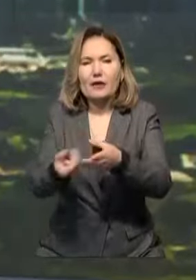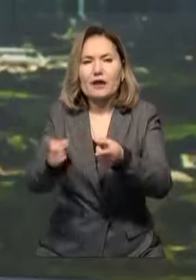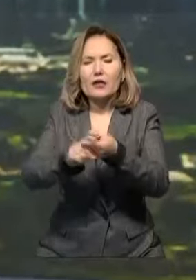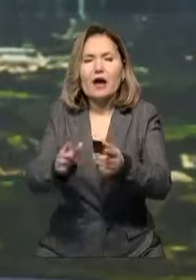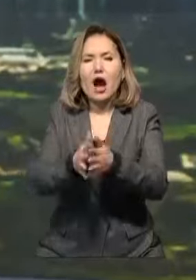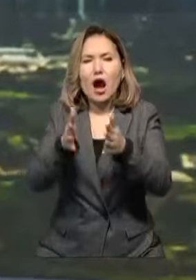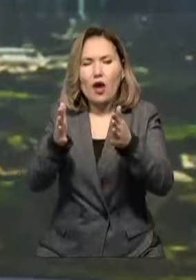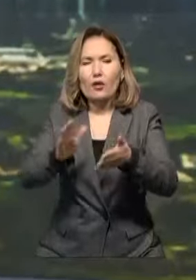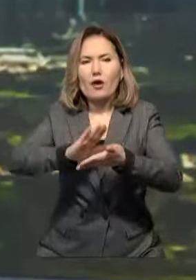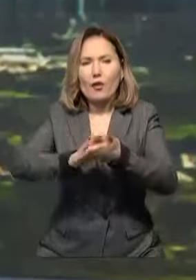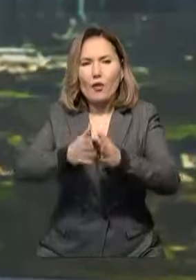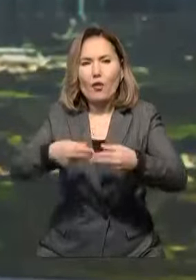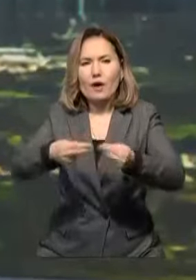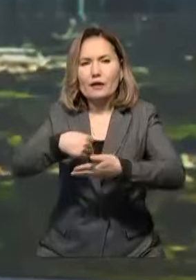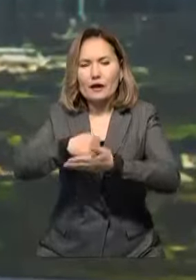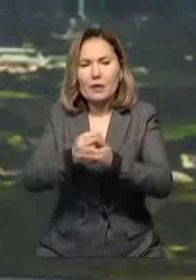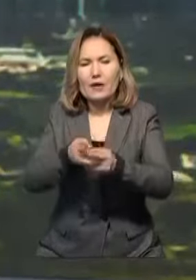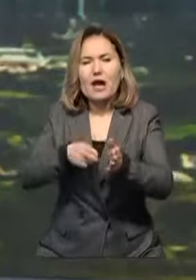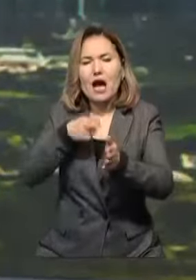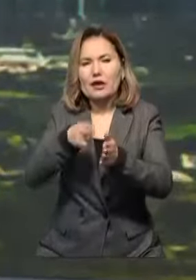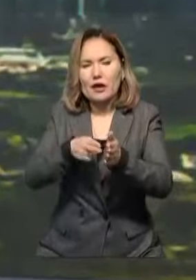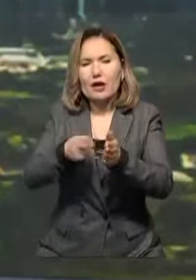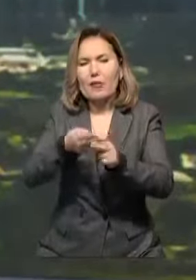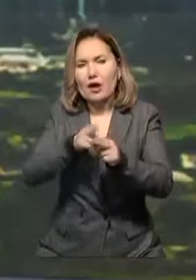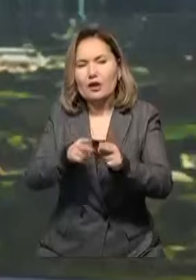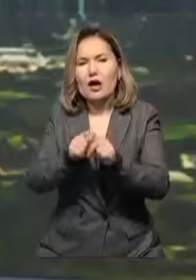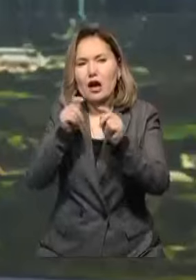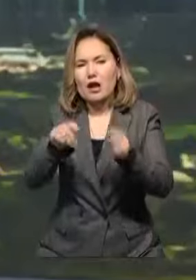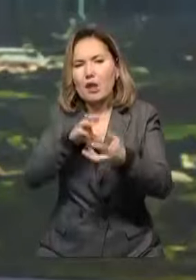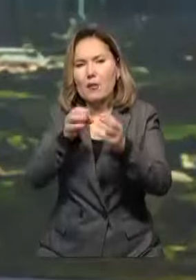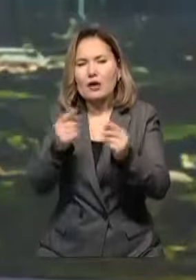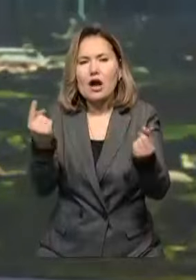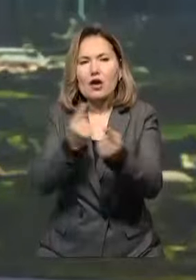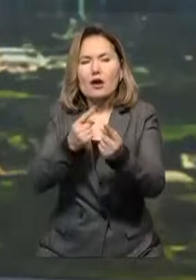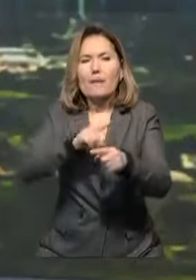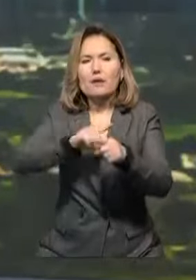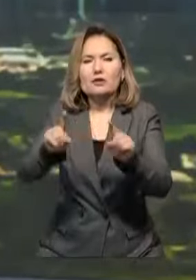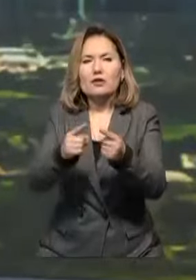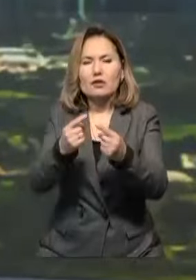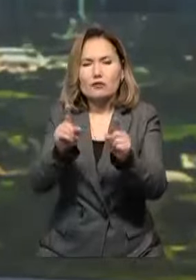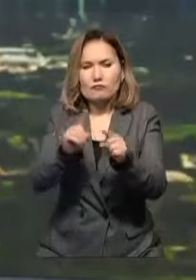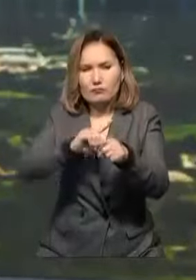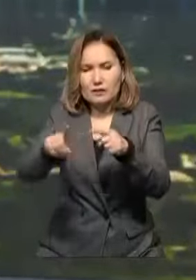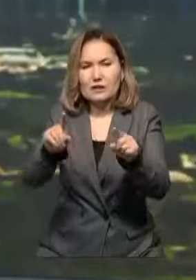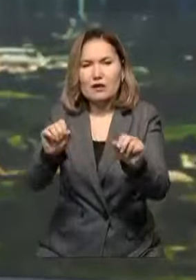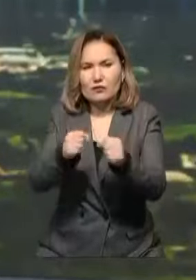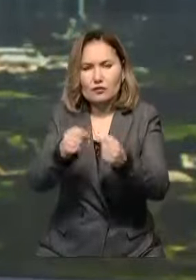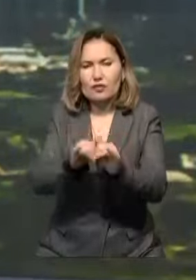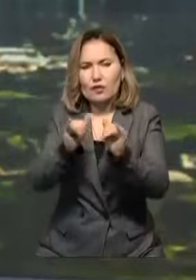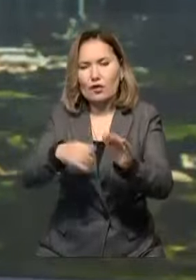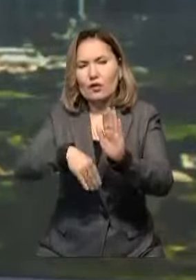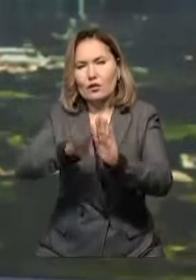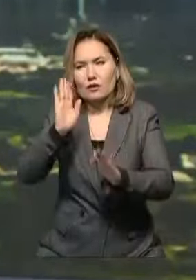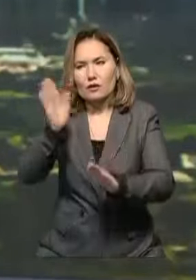ауқымды уағдаластық көп. Жақын арада теміржол түгел цифрланып, сәлемдеме жеткізу ісі жылдамдайды. Тағы қандай келісім бар,